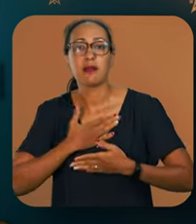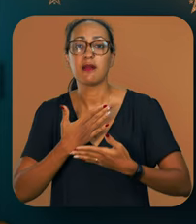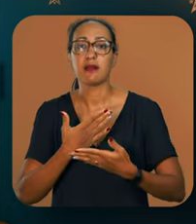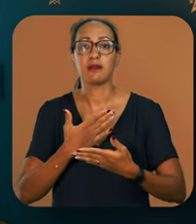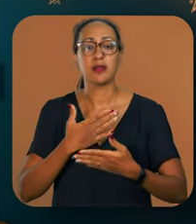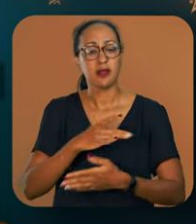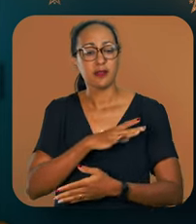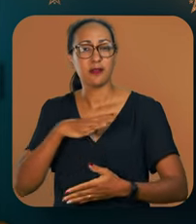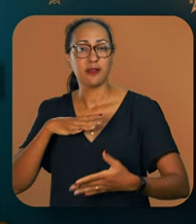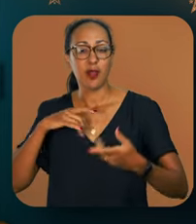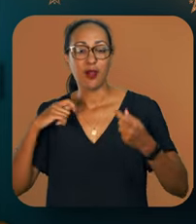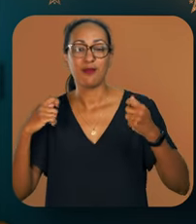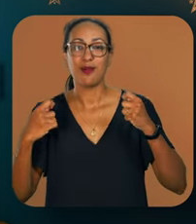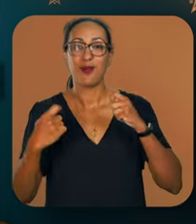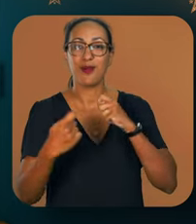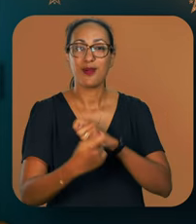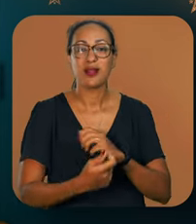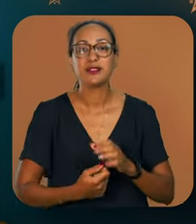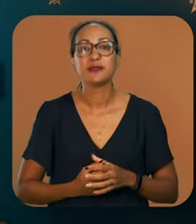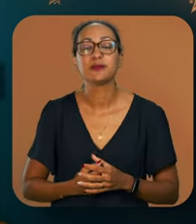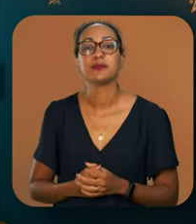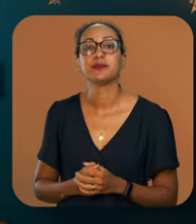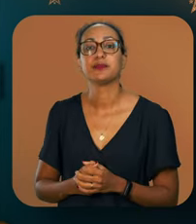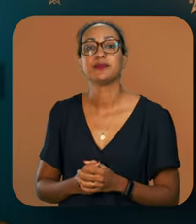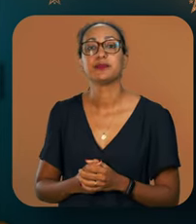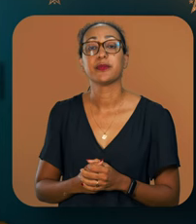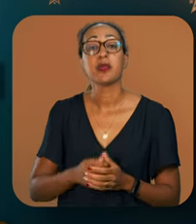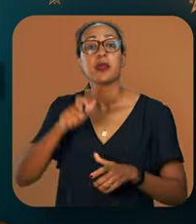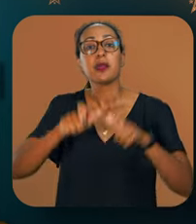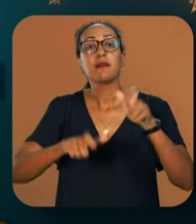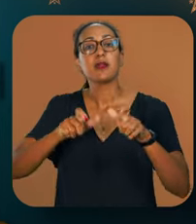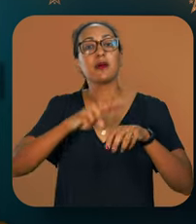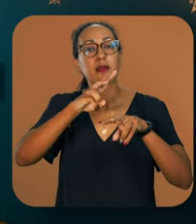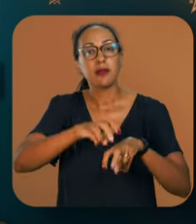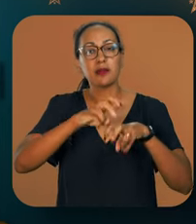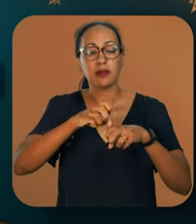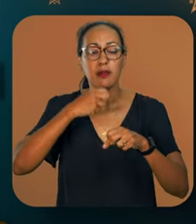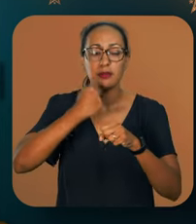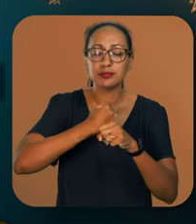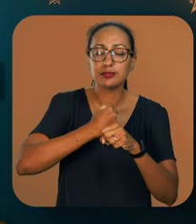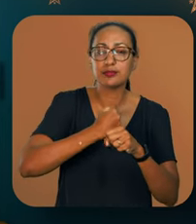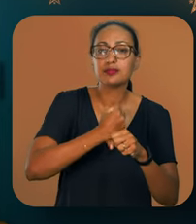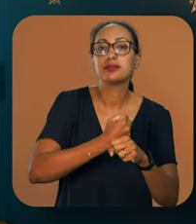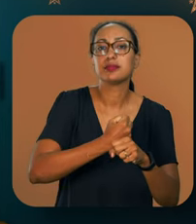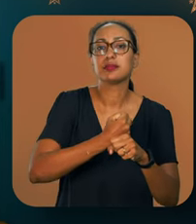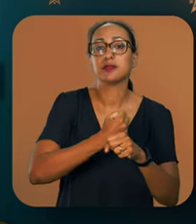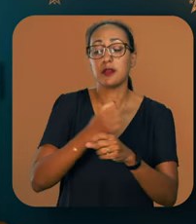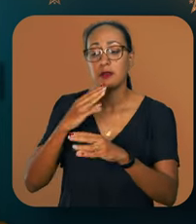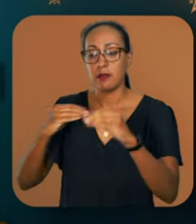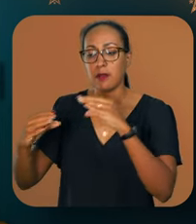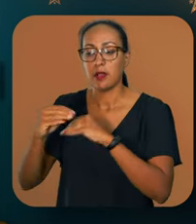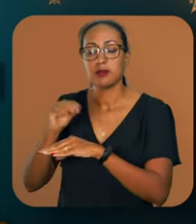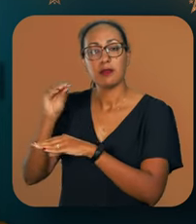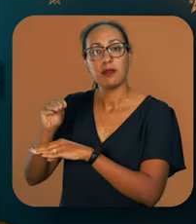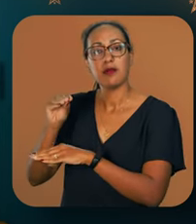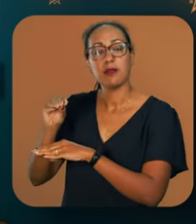et dont nous sommes fier aux agriculteurs qui travaillent sans relâche pour nourrir notre